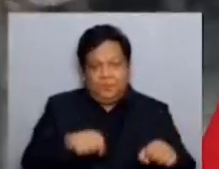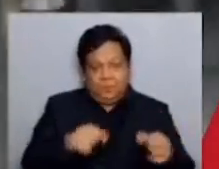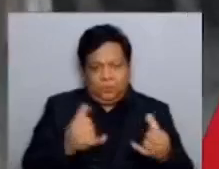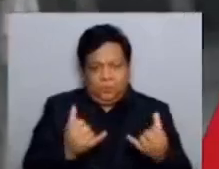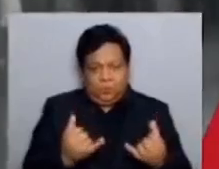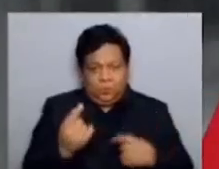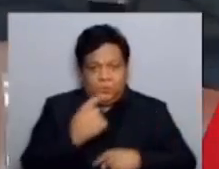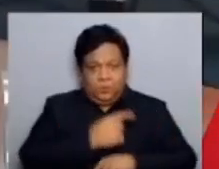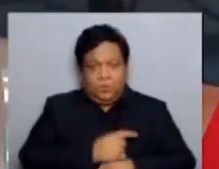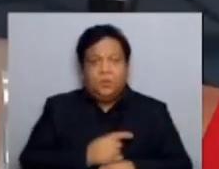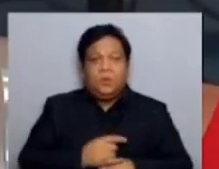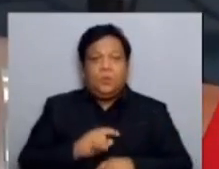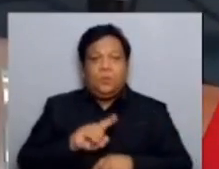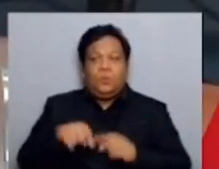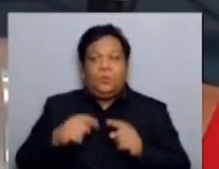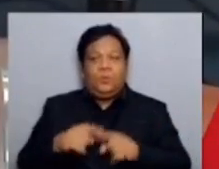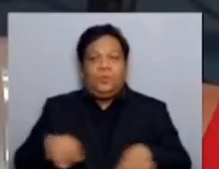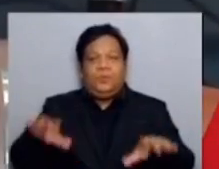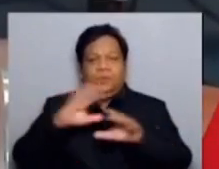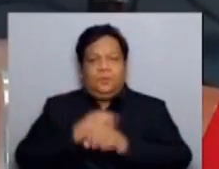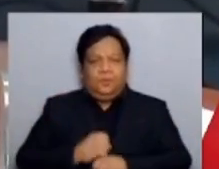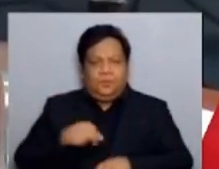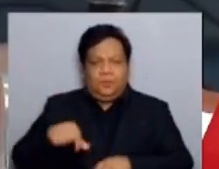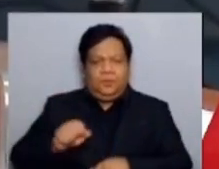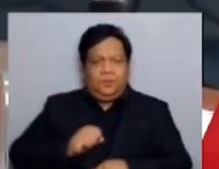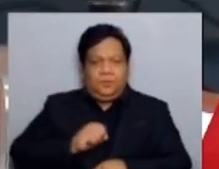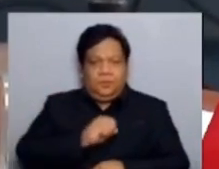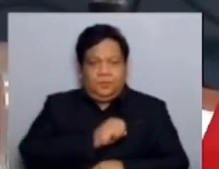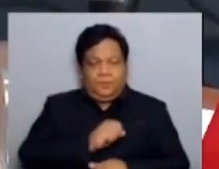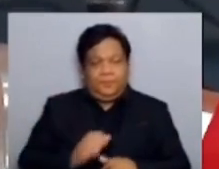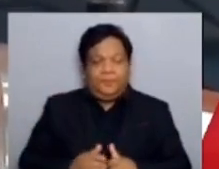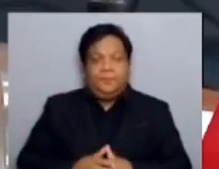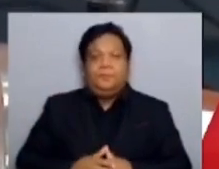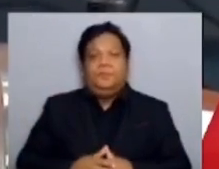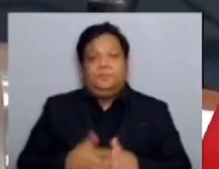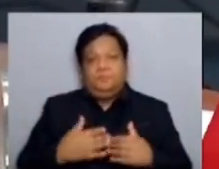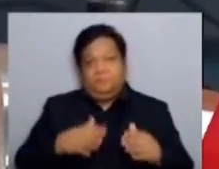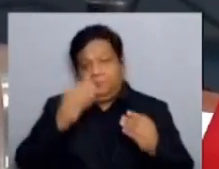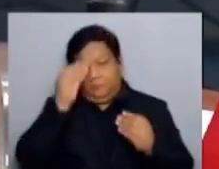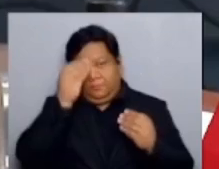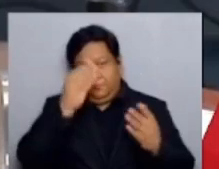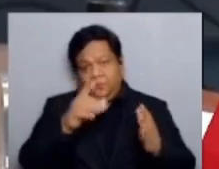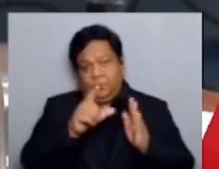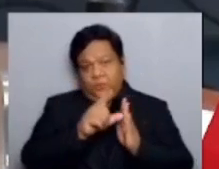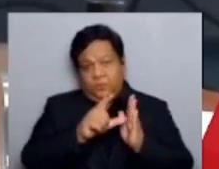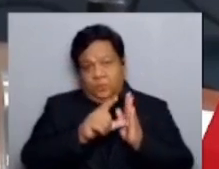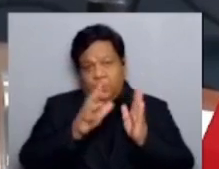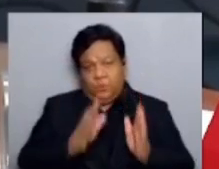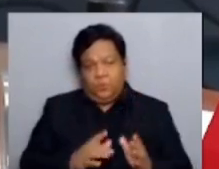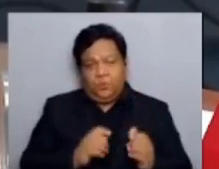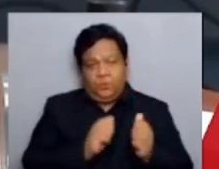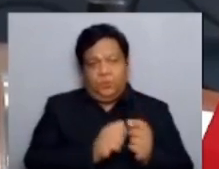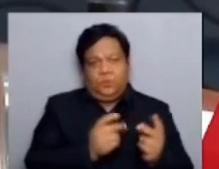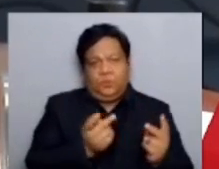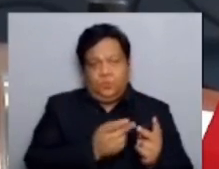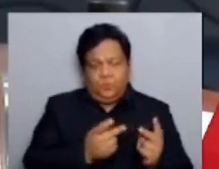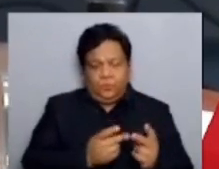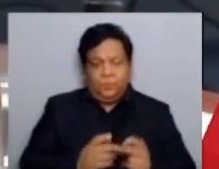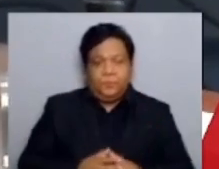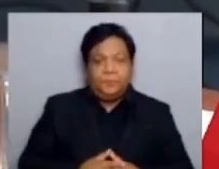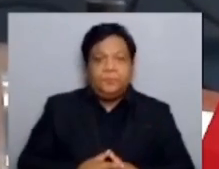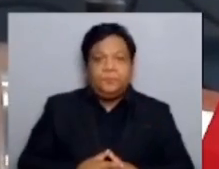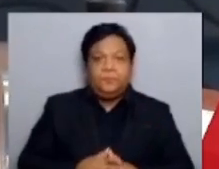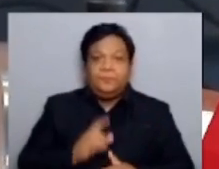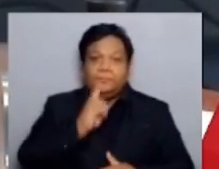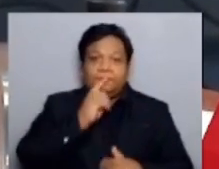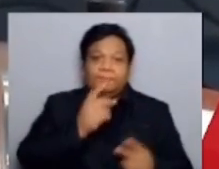na-adjourn na ang sesyon. Naipaalam na raw ito ni Attorney Ferdinand Topacio sa kanyang mga kliyente. Masaya raw ang mga kliyente